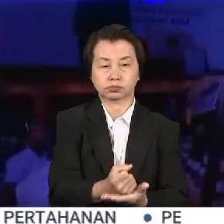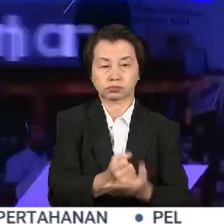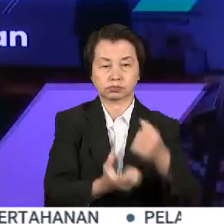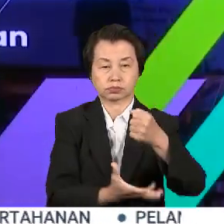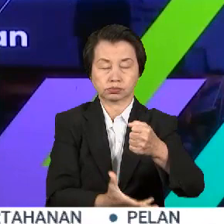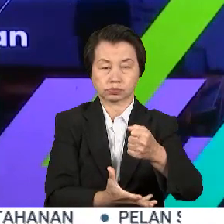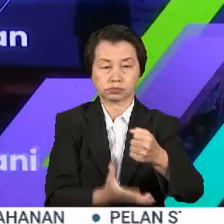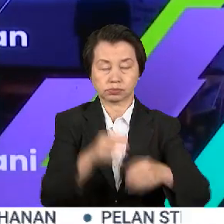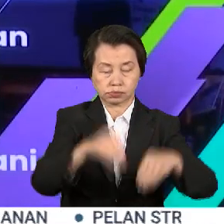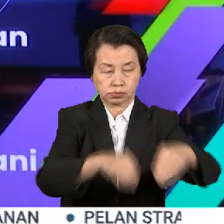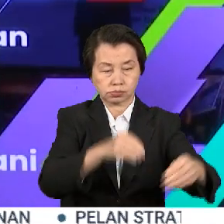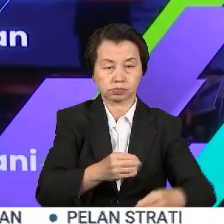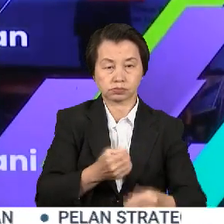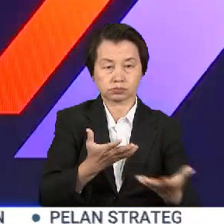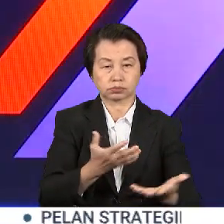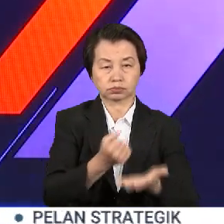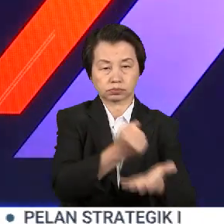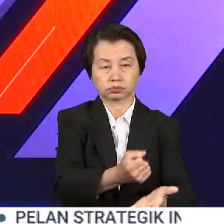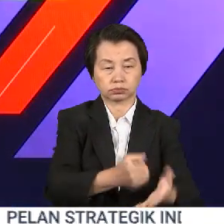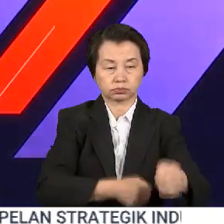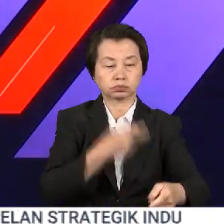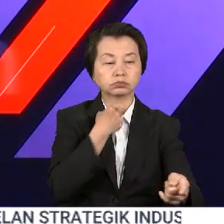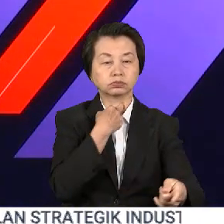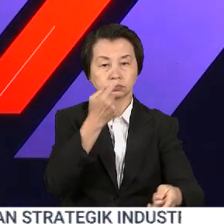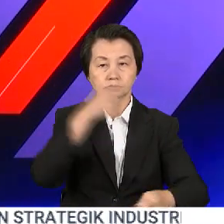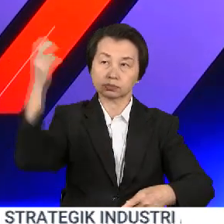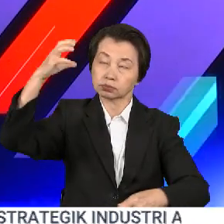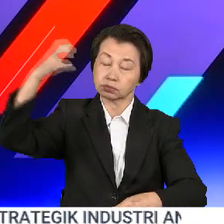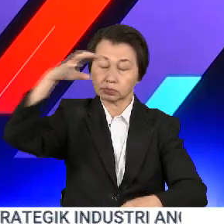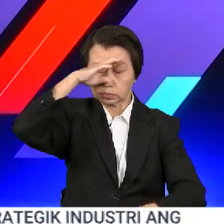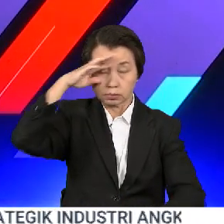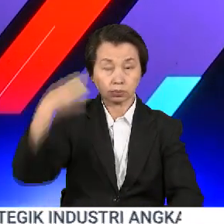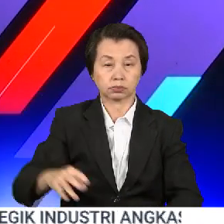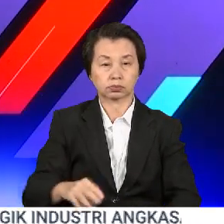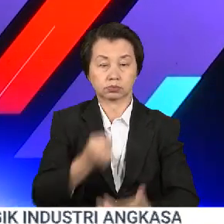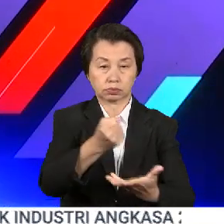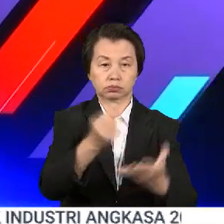bencana pertanian diperuntukkan bagi petani yang terjejas akibat musim cuaca panas itu.